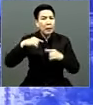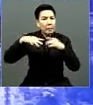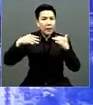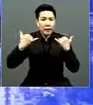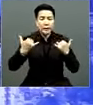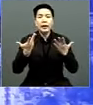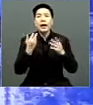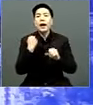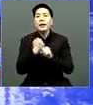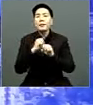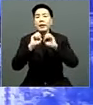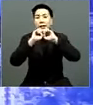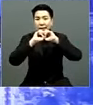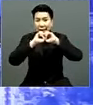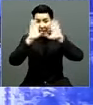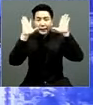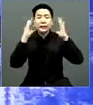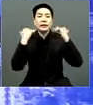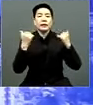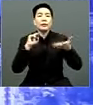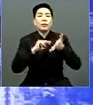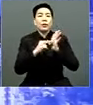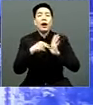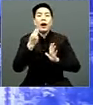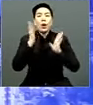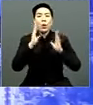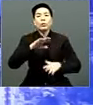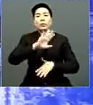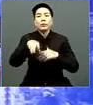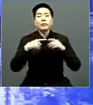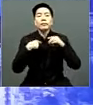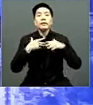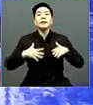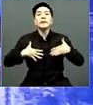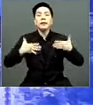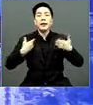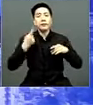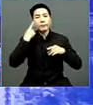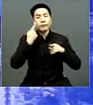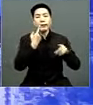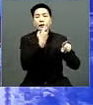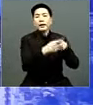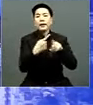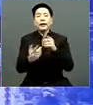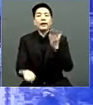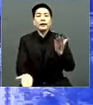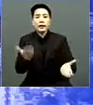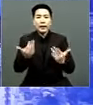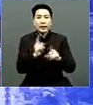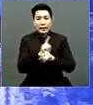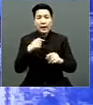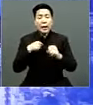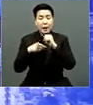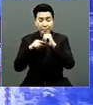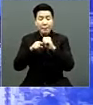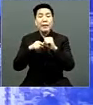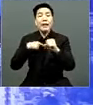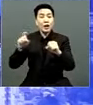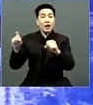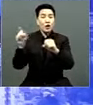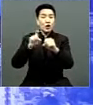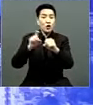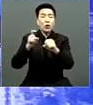ดังนั้นเพื่อให้เกิดความชัดเจนนะคะก็ทำให้แต่ละท่านนั้นมีความสบายใจที่แตกต่างกันนะคะแต่ว่ายืนยันว่าเราทำความสะอาดกัน